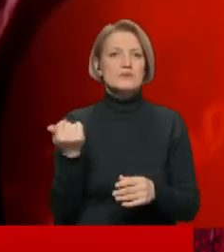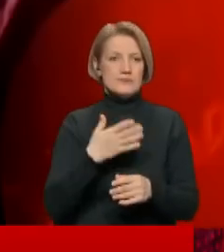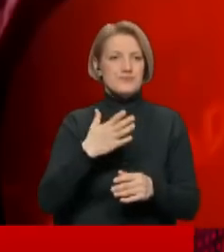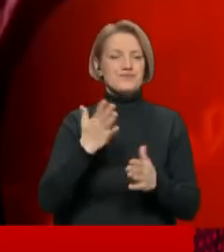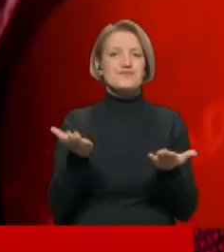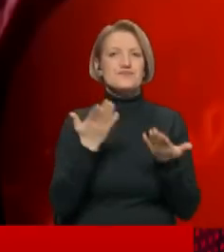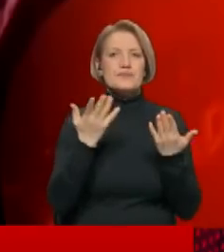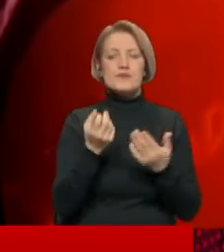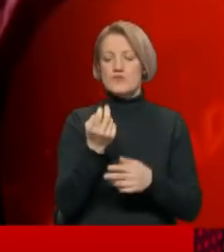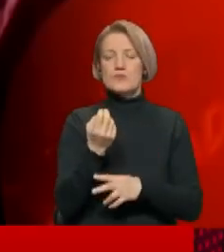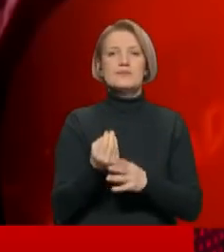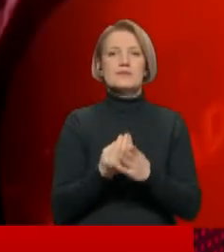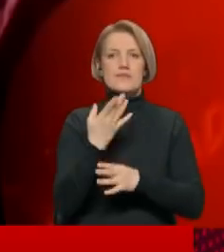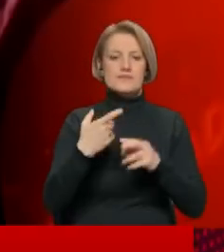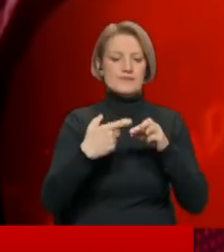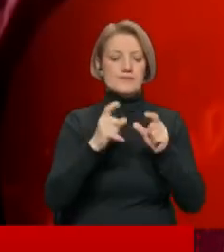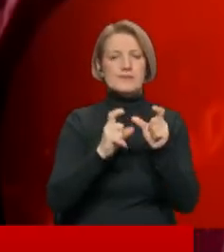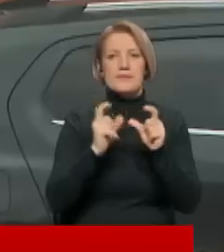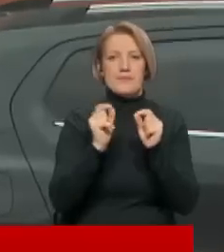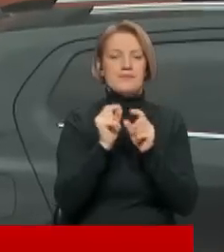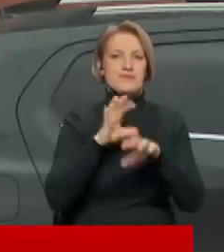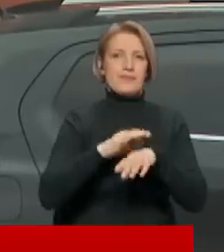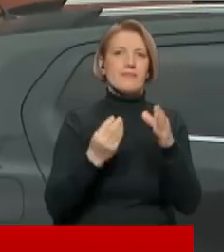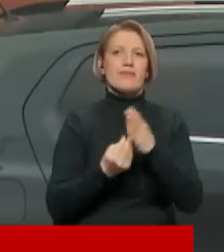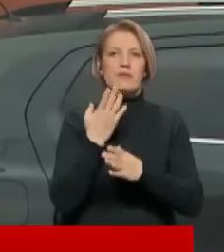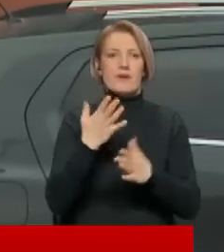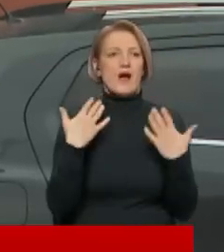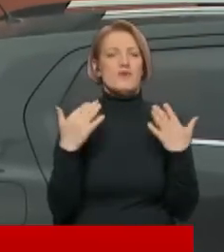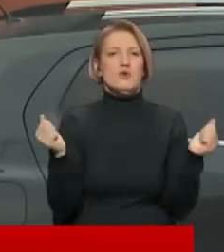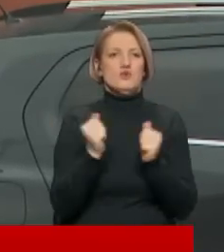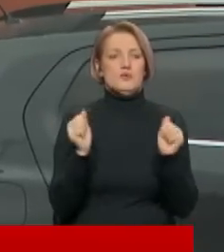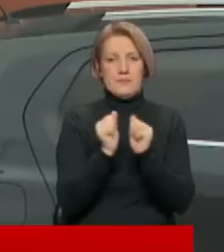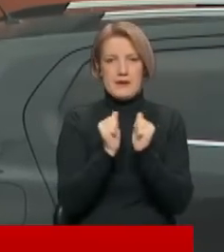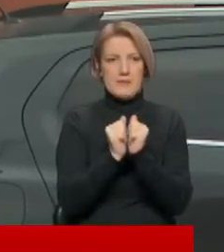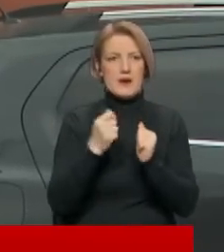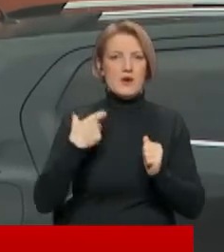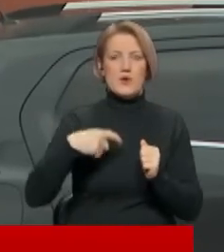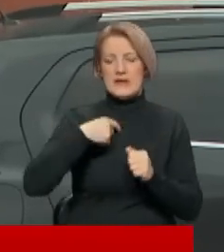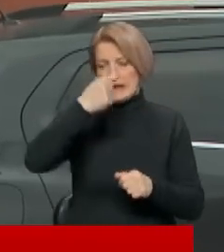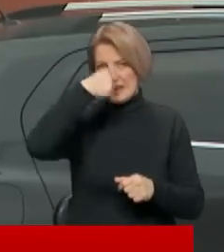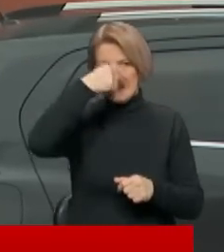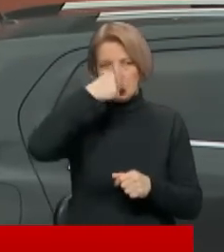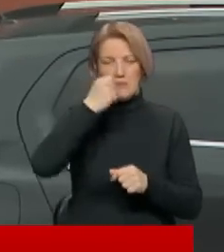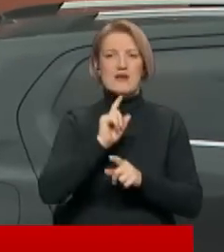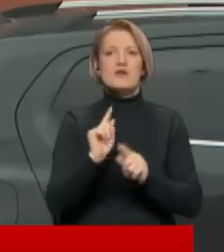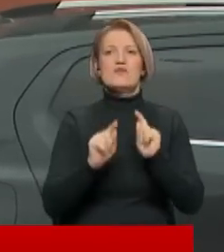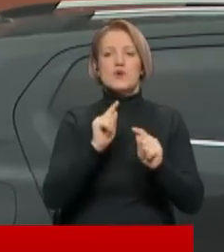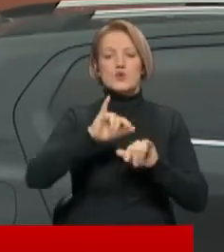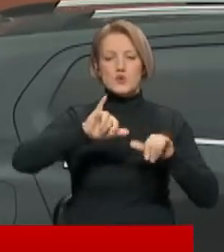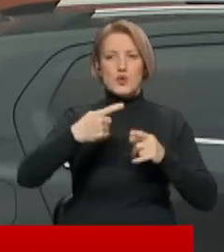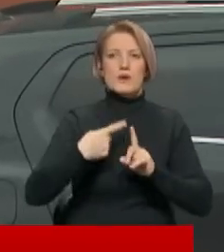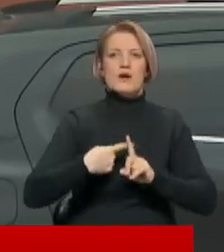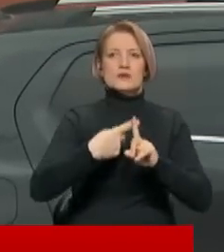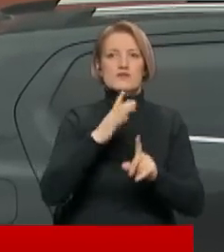ya ifraza çıkıyor ya da rsv çıkıyor havaların soğumasıyla beraber özellikle gribal enfeksiyonlarda yoğun